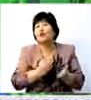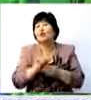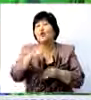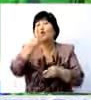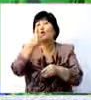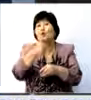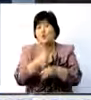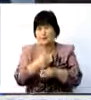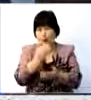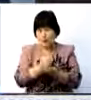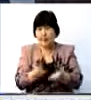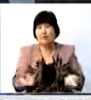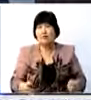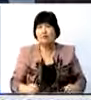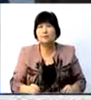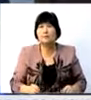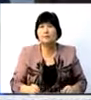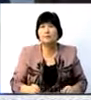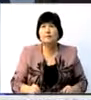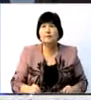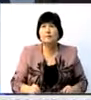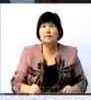басынан көрініп келеді.